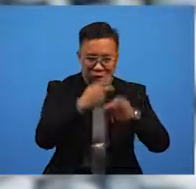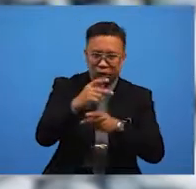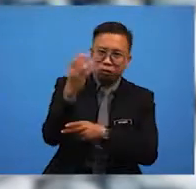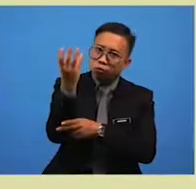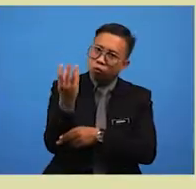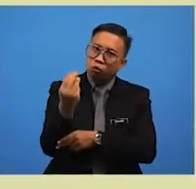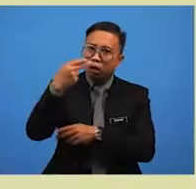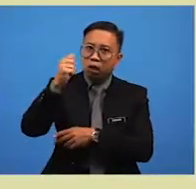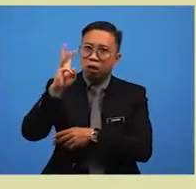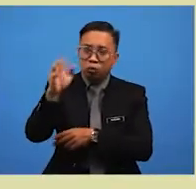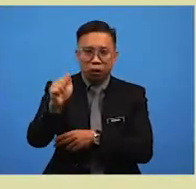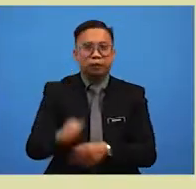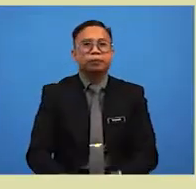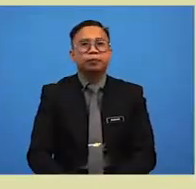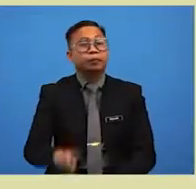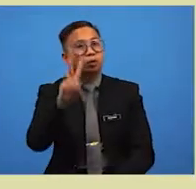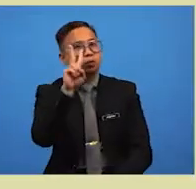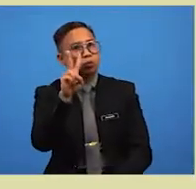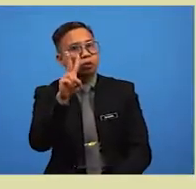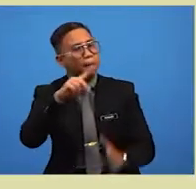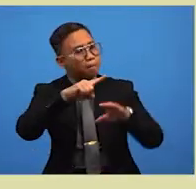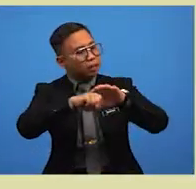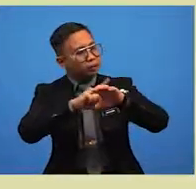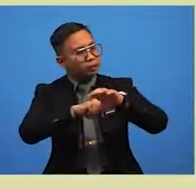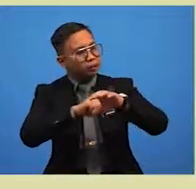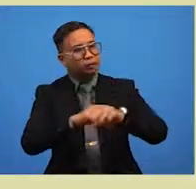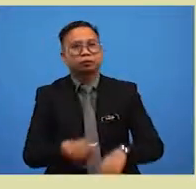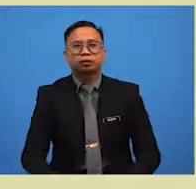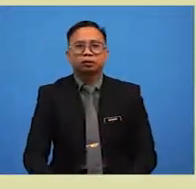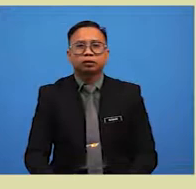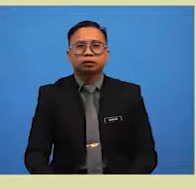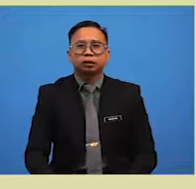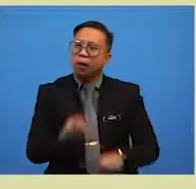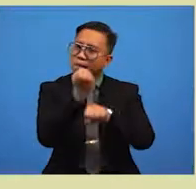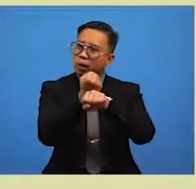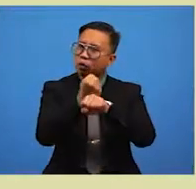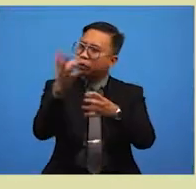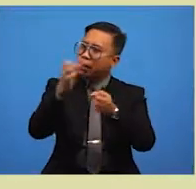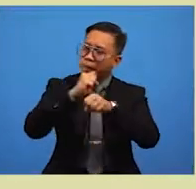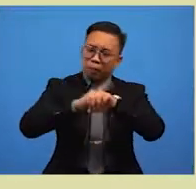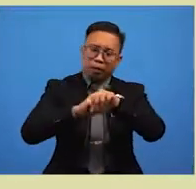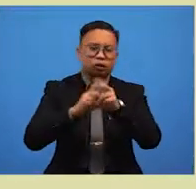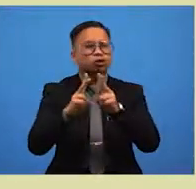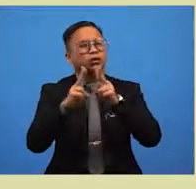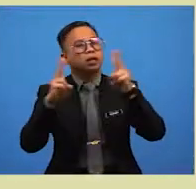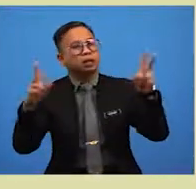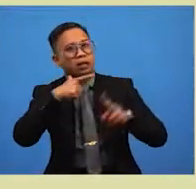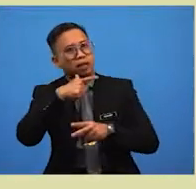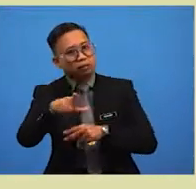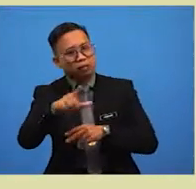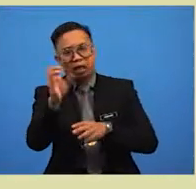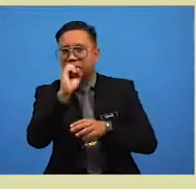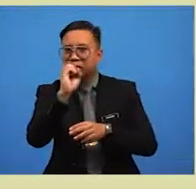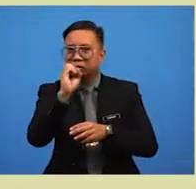hawa. Kedua, masa, iaitu sama ada batuan mengambil masa yang sangat lama atau